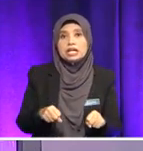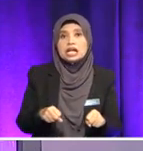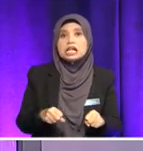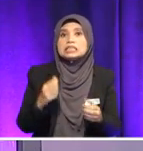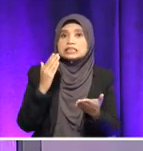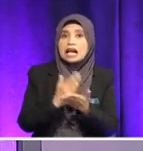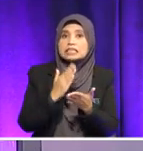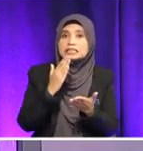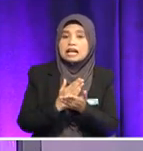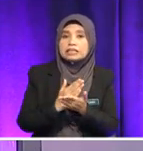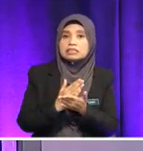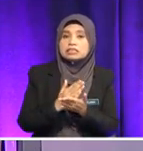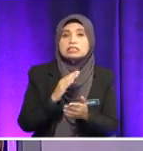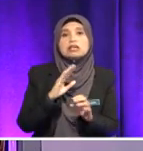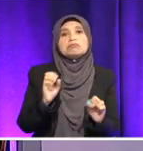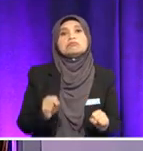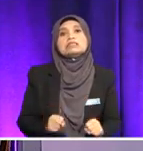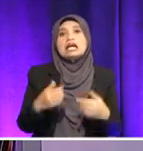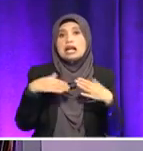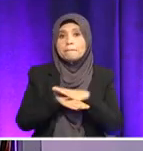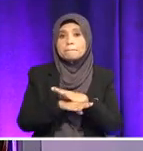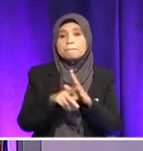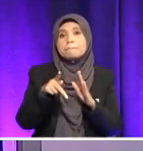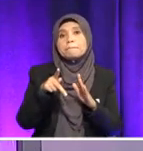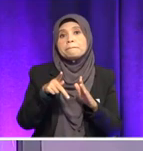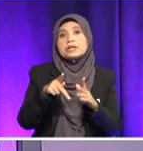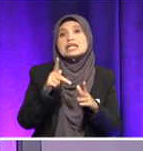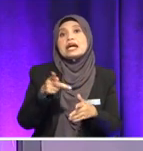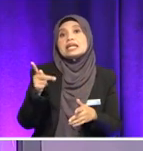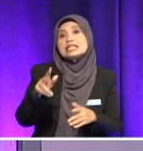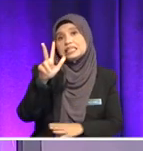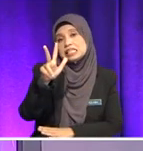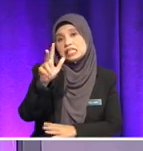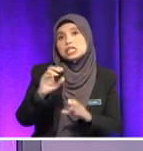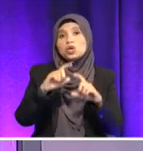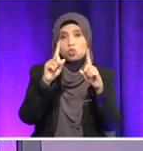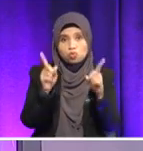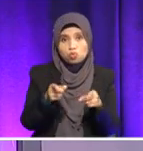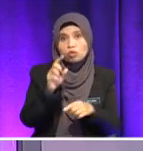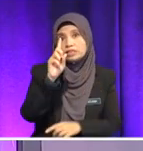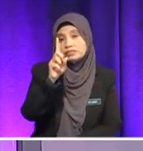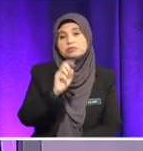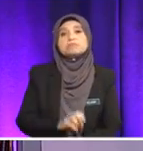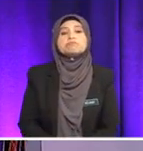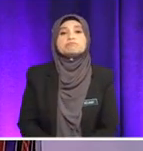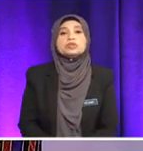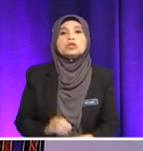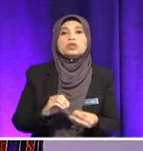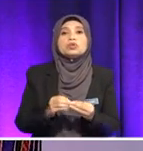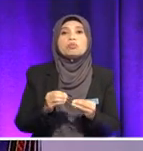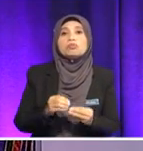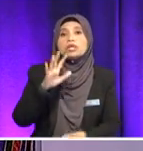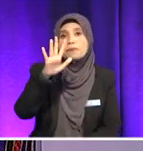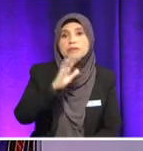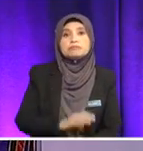sekretaris dan ini termasuk di dalam 3 kurungan satu yang keempat dan